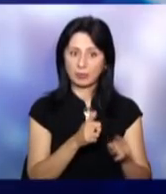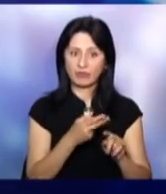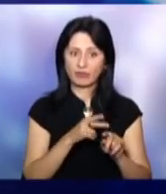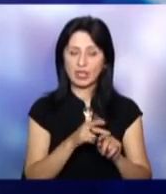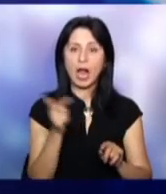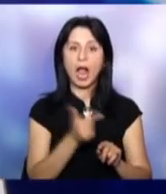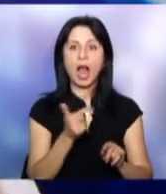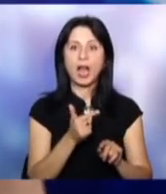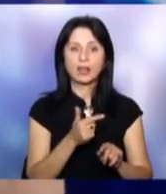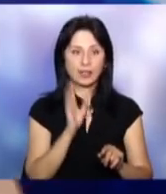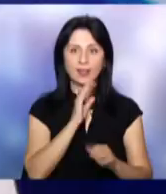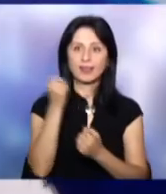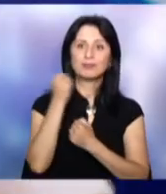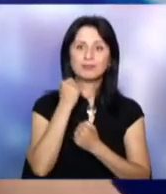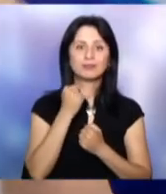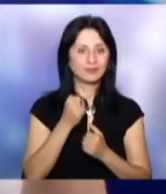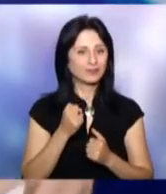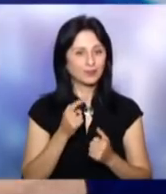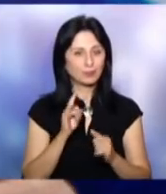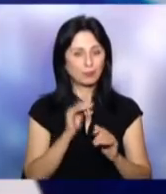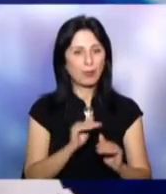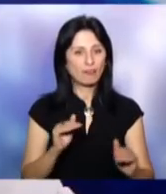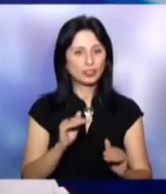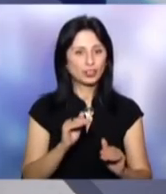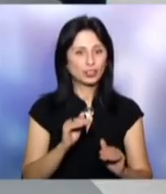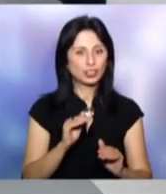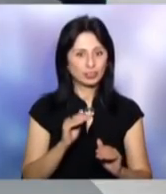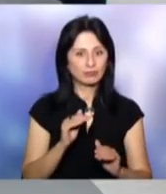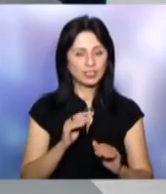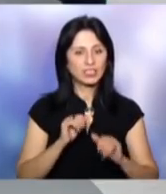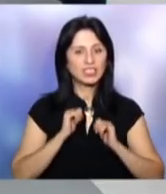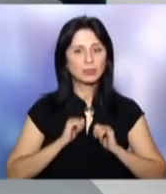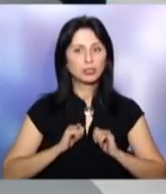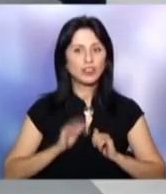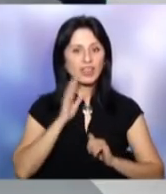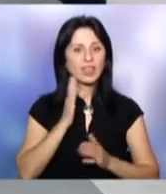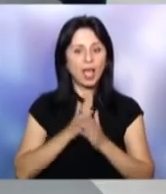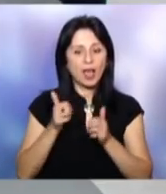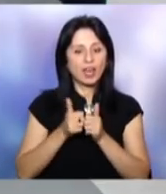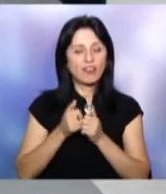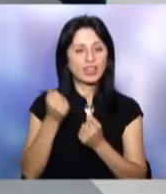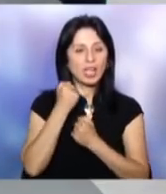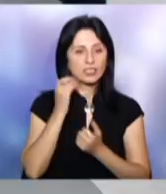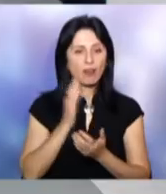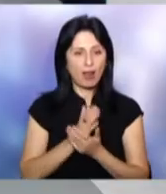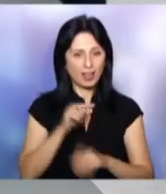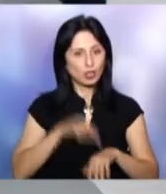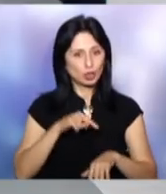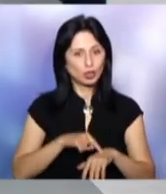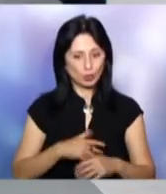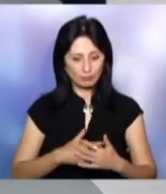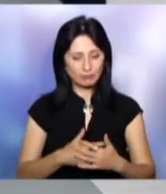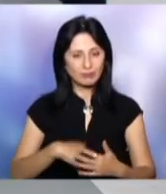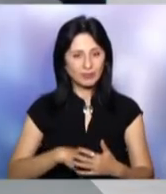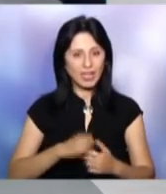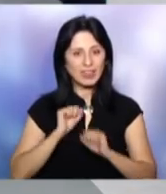არის გარანტია იმ უშფოთველობის, იმ სამყაროს სანდოობის. სწორობა ამას გულისხმობს. დაცულობა, რა საპირველია, იმიტომ რომ დედის მუცელში როგორიც